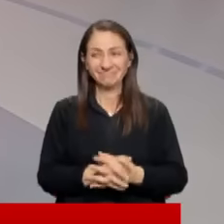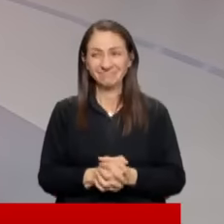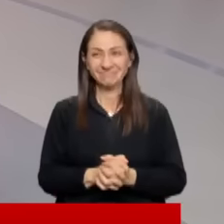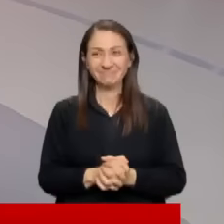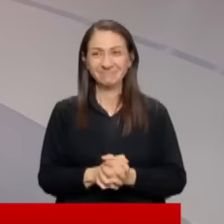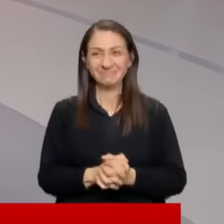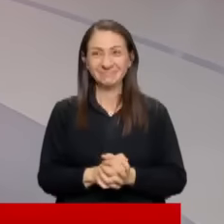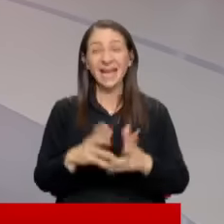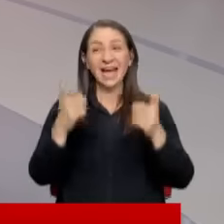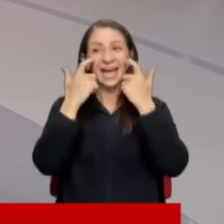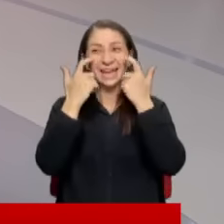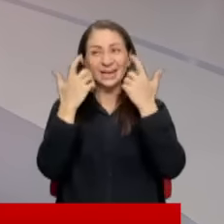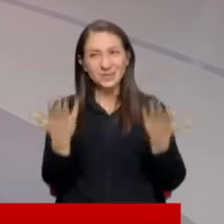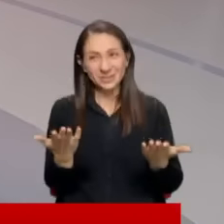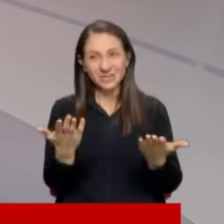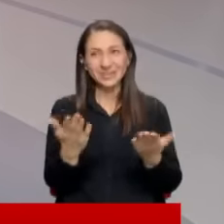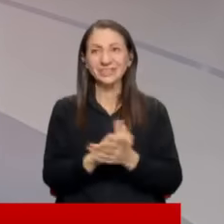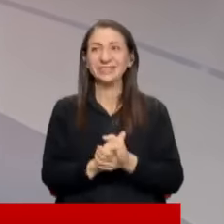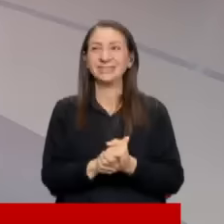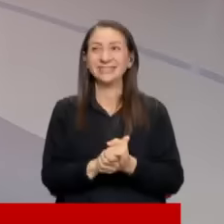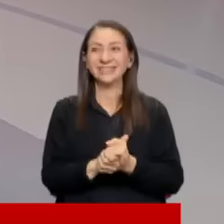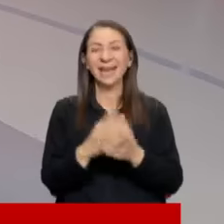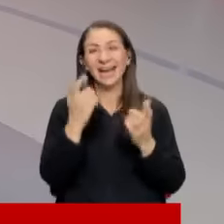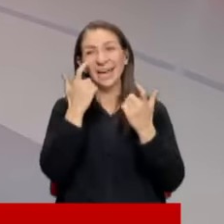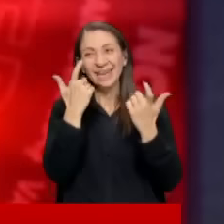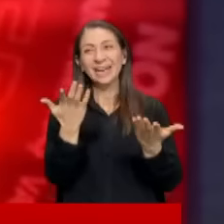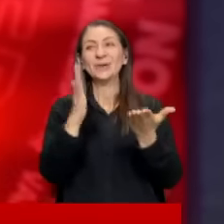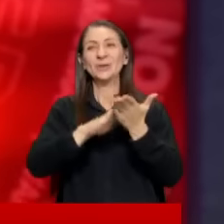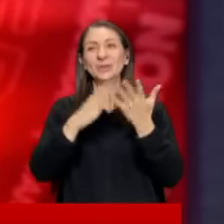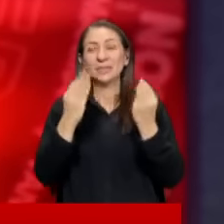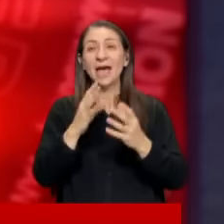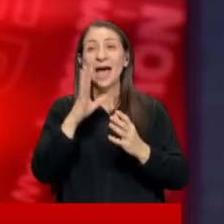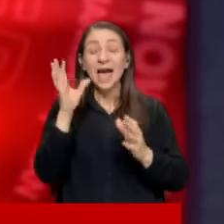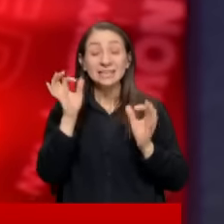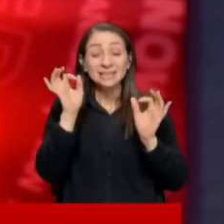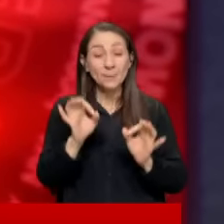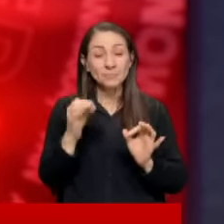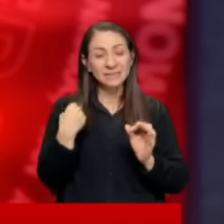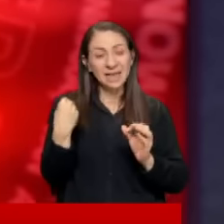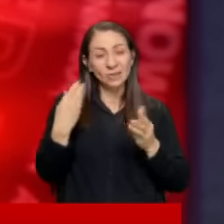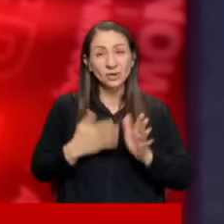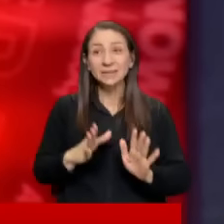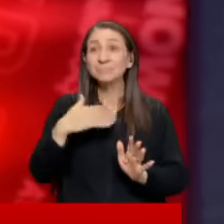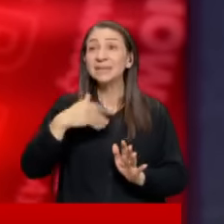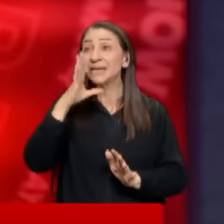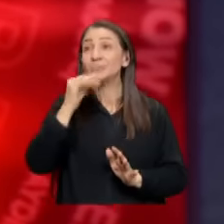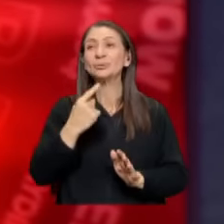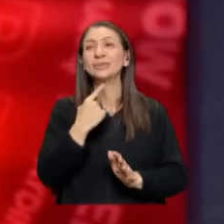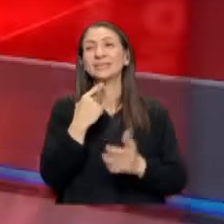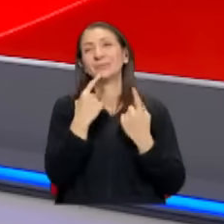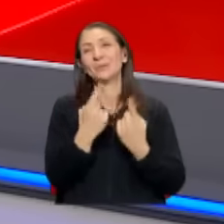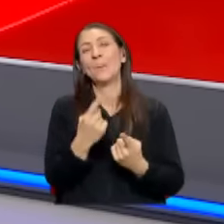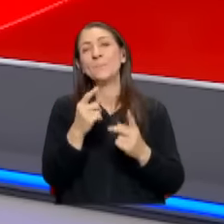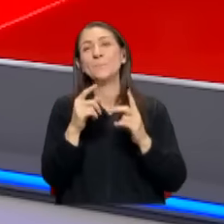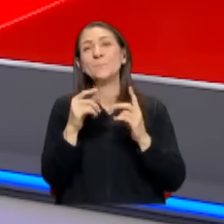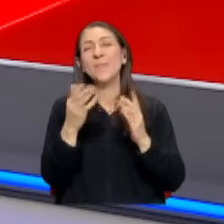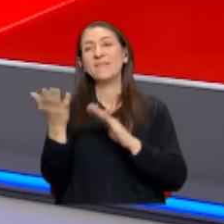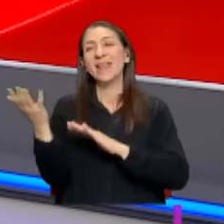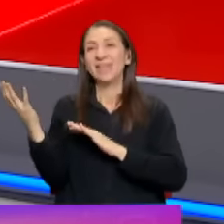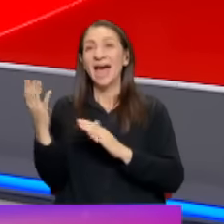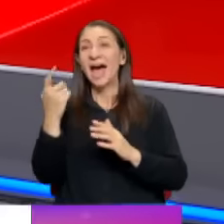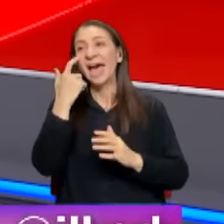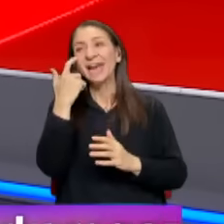Evet. Hayırlı uğurlu olsun. Hayırlı uğurlu olsun. Her dem yeni doğarız. Bizden kim usanası diyor. Hayırlı